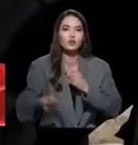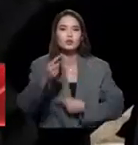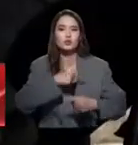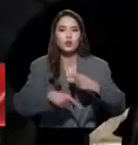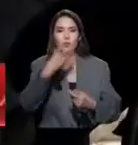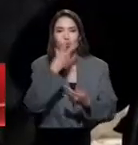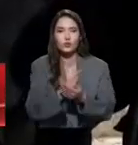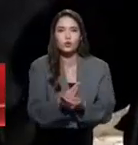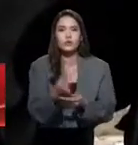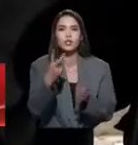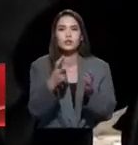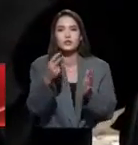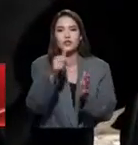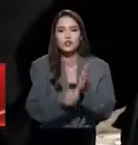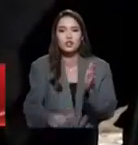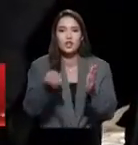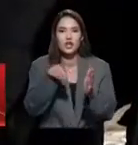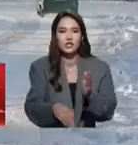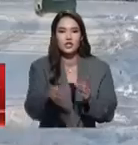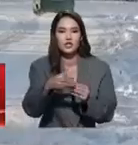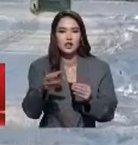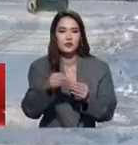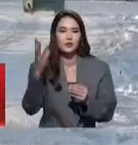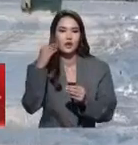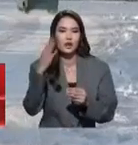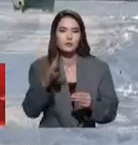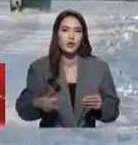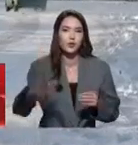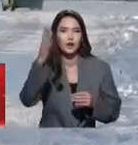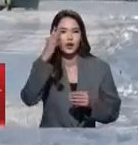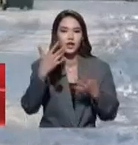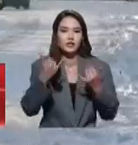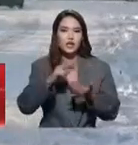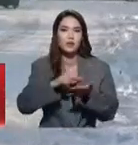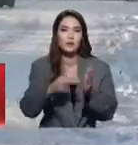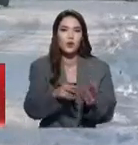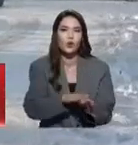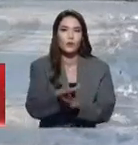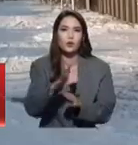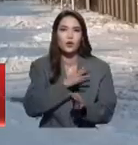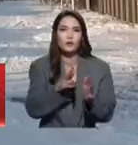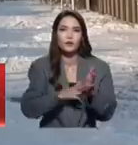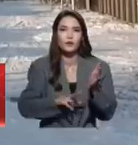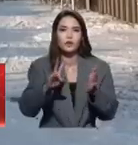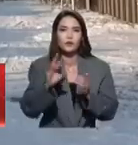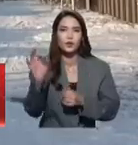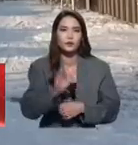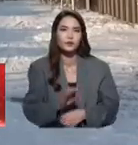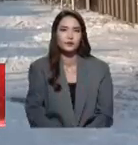государства 260 тысяч гектаров земель в Алматинской области. Сегодня этот план выполнен на 82%.